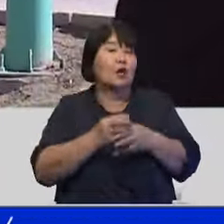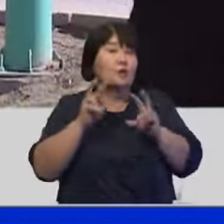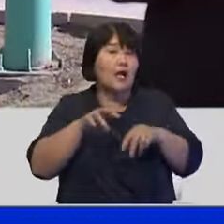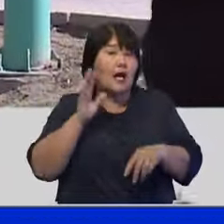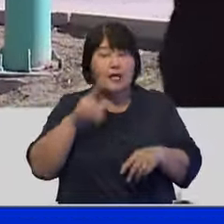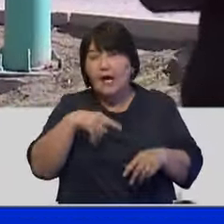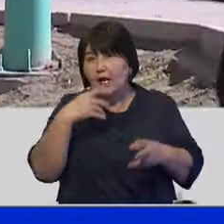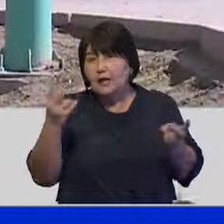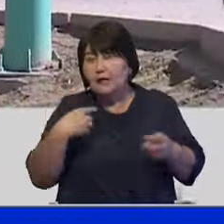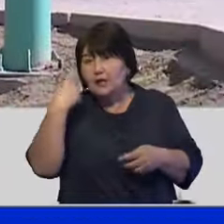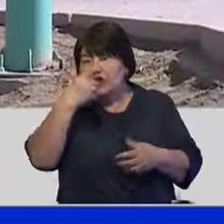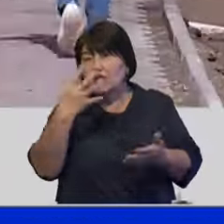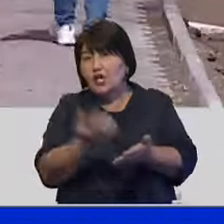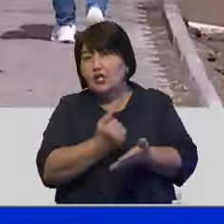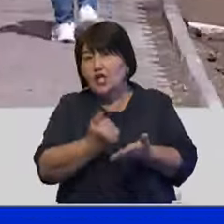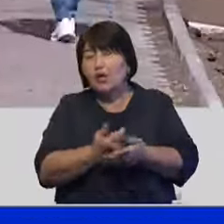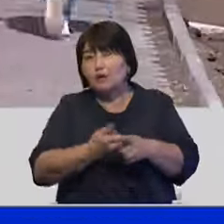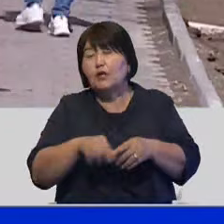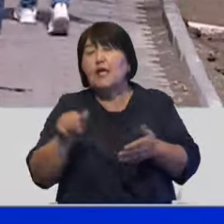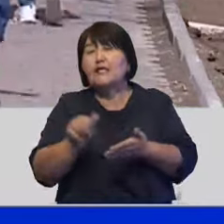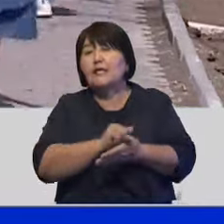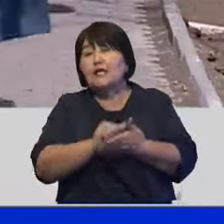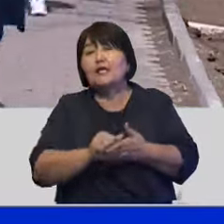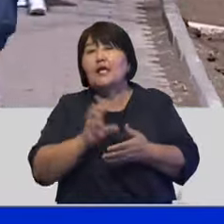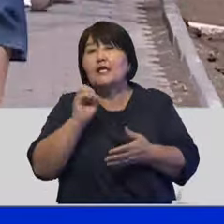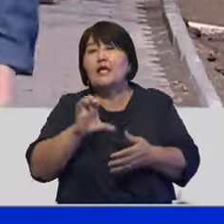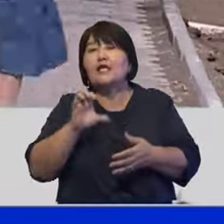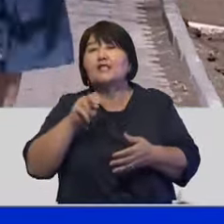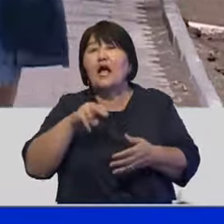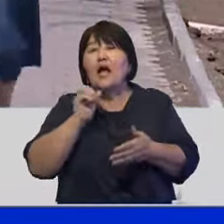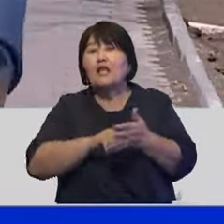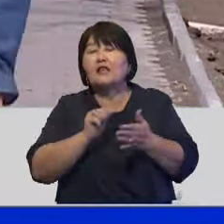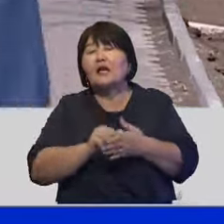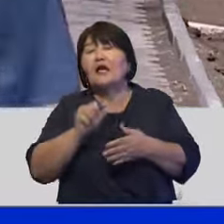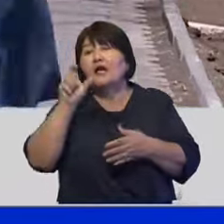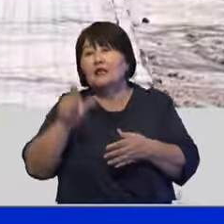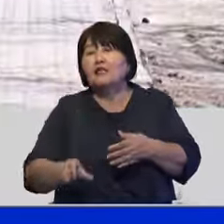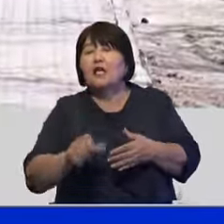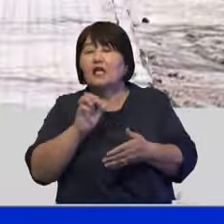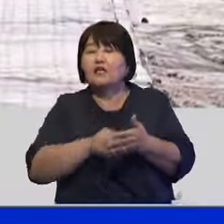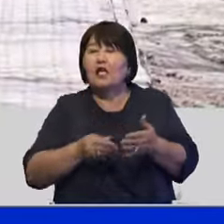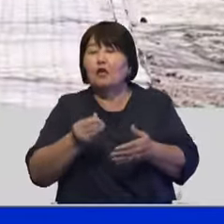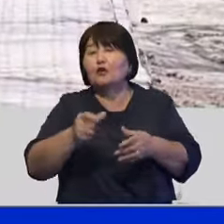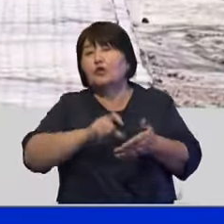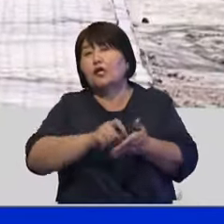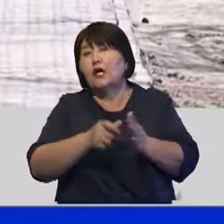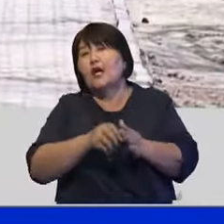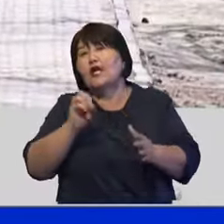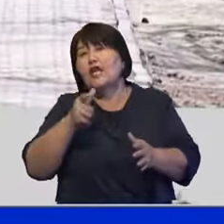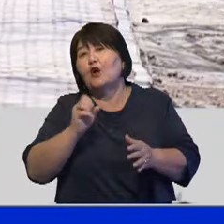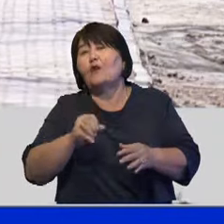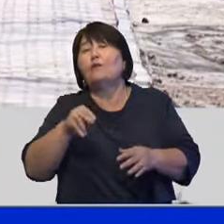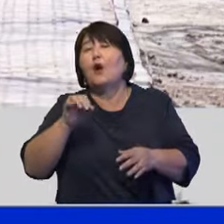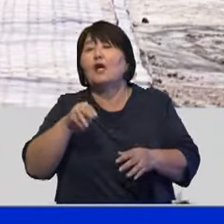қаралады. Айта кетейік, жеке табыс салығы бойынша декларацияны есалық азамат мобильді қосымшасы, салық төлеушінің кабинеті, егов